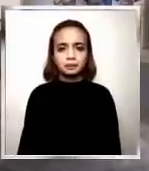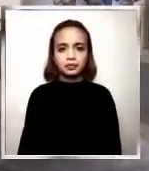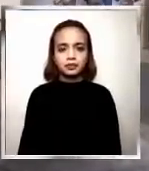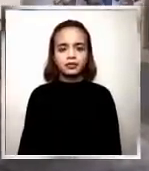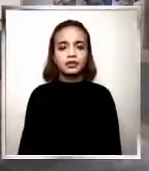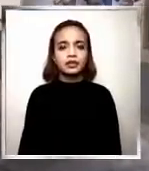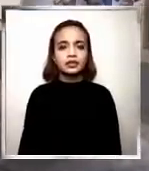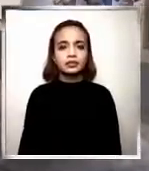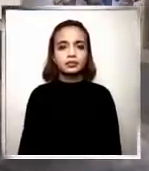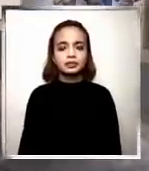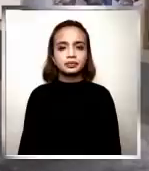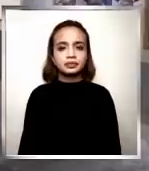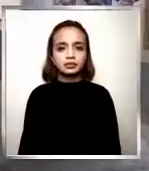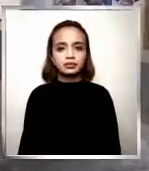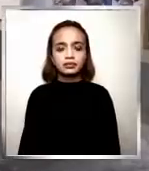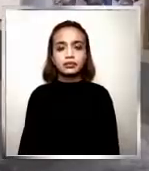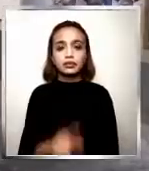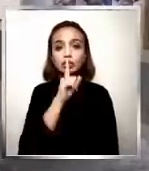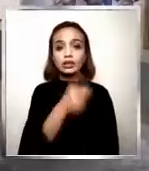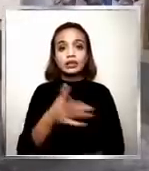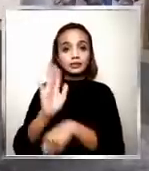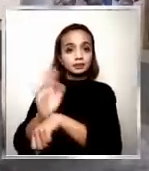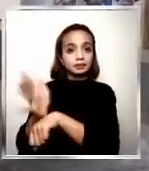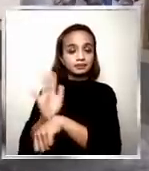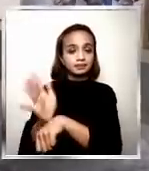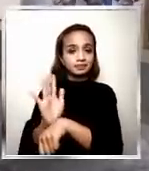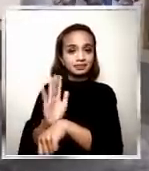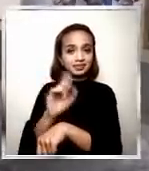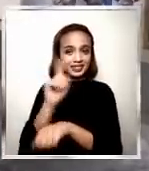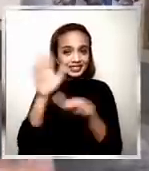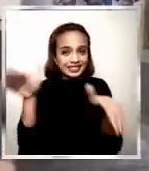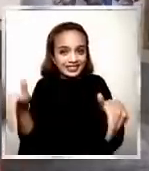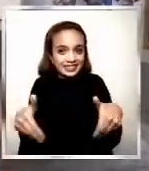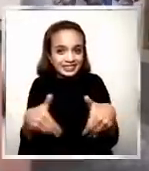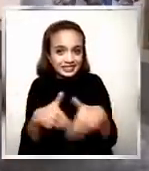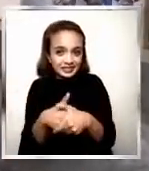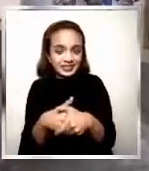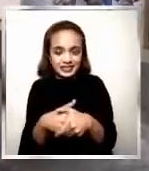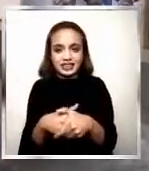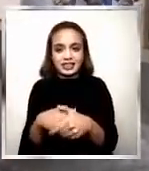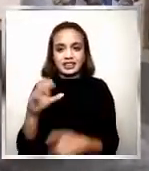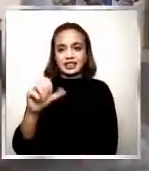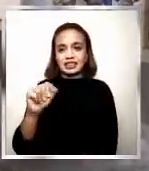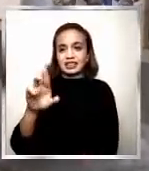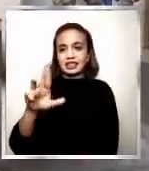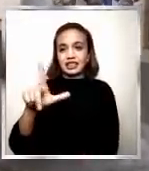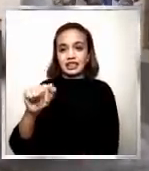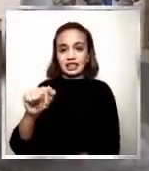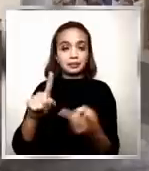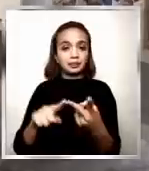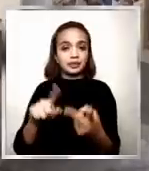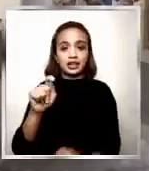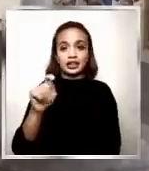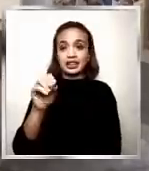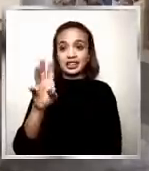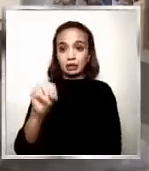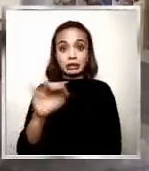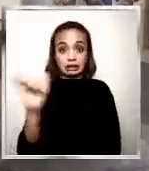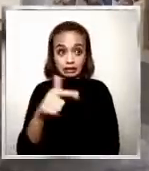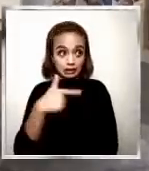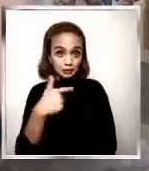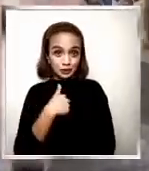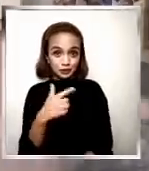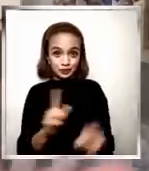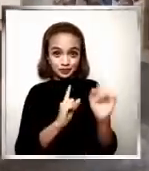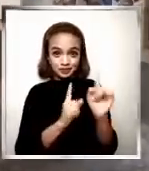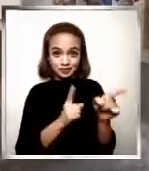Mala-eksena sa TV o pelikula ang kasalang Tom Rodriguez at Carla Abellana nitong weekend na akin ding napuntahan. Napuno kasi ito